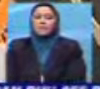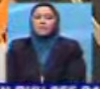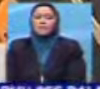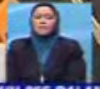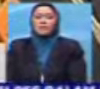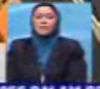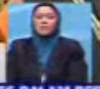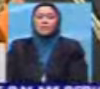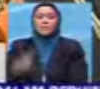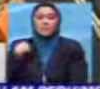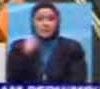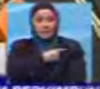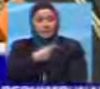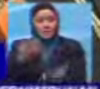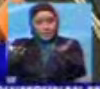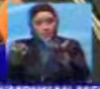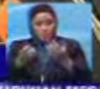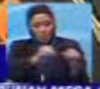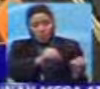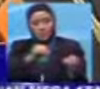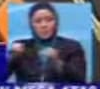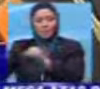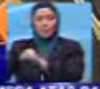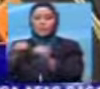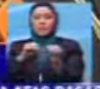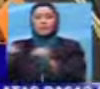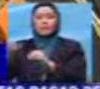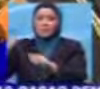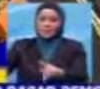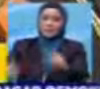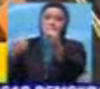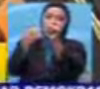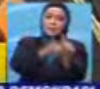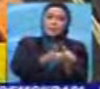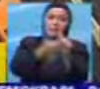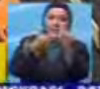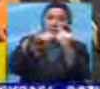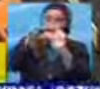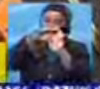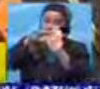So we want the organizer to fulfill